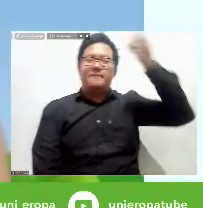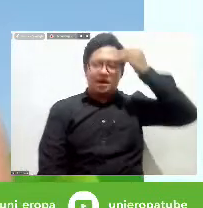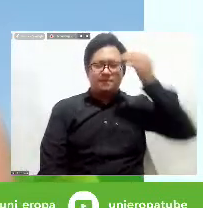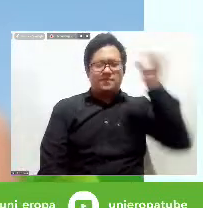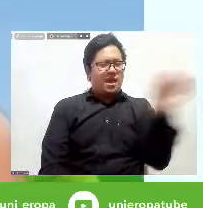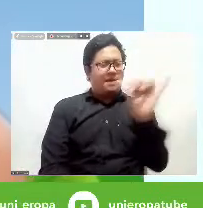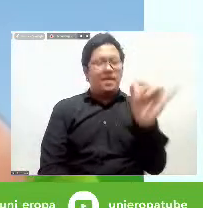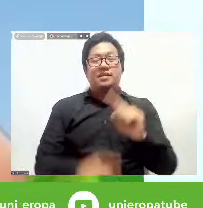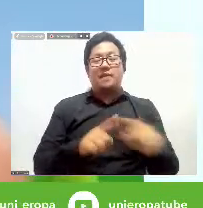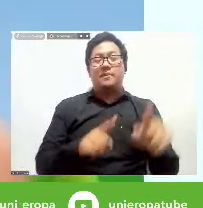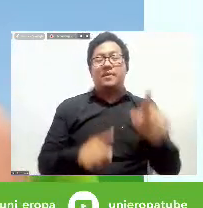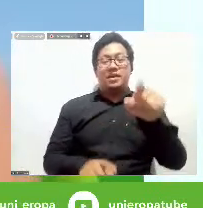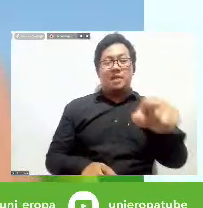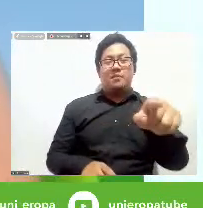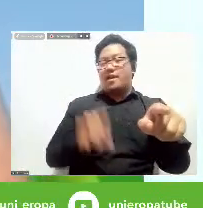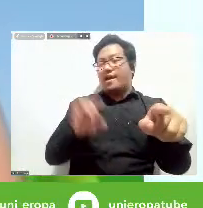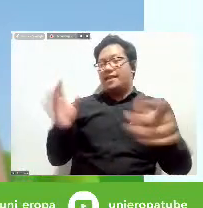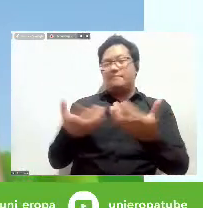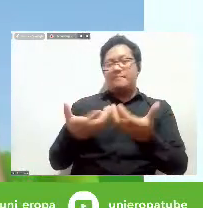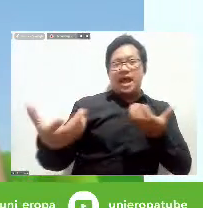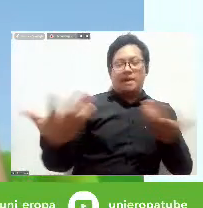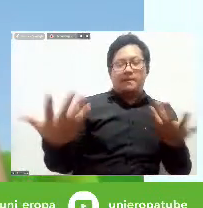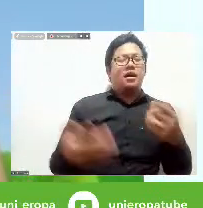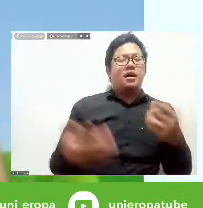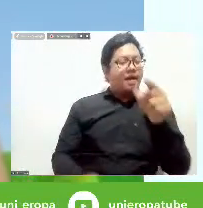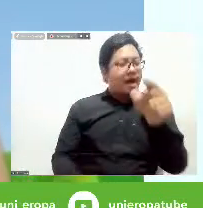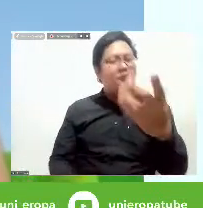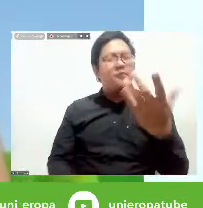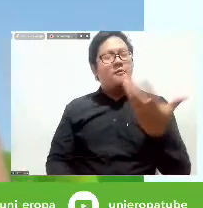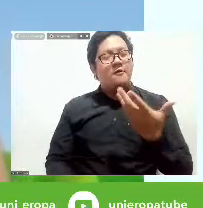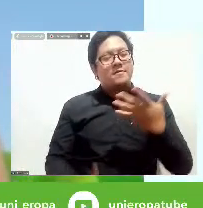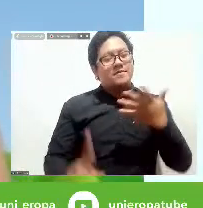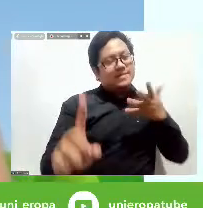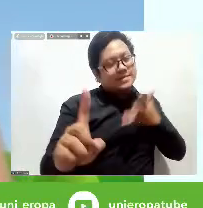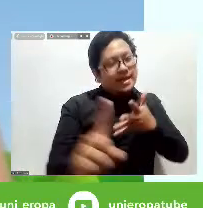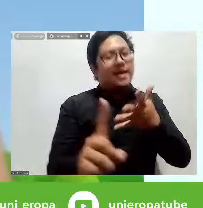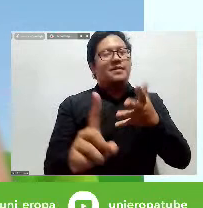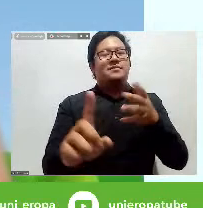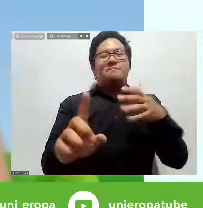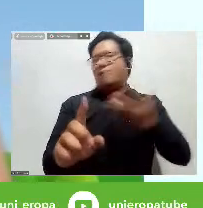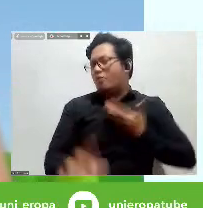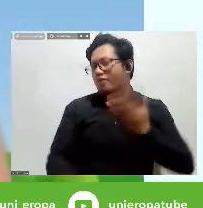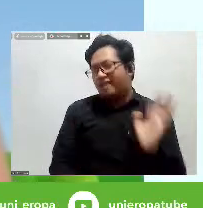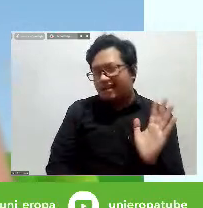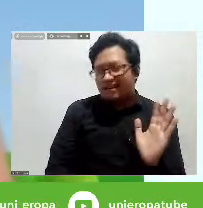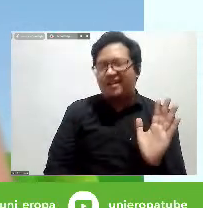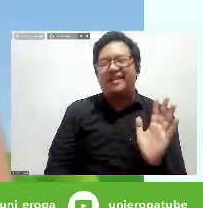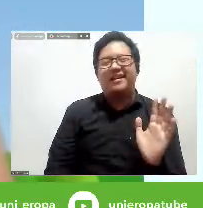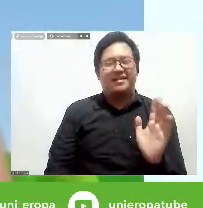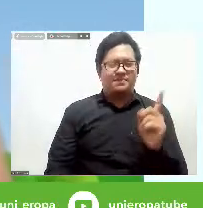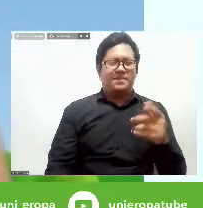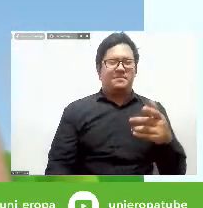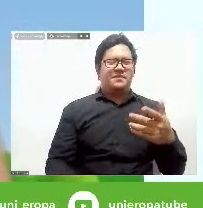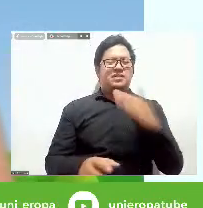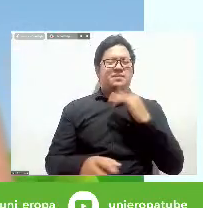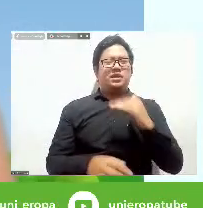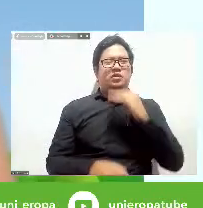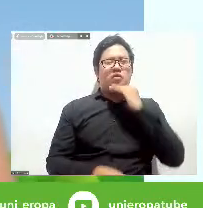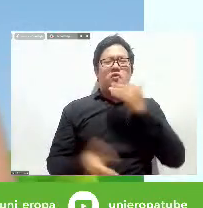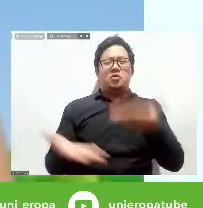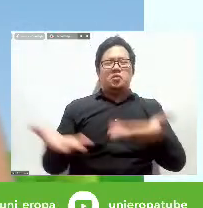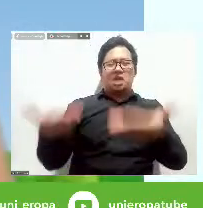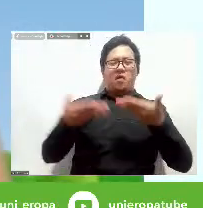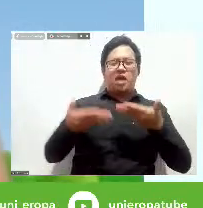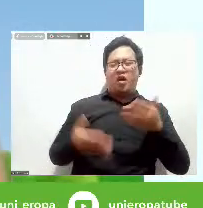Apakah kamu mau mengejar itu mengejar bola soalnya kan terkadang orang suka nunggu bolajaya ditawarin ayo